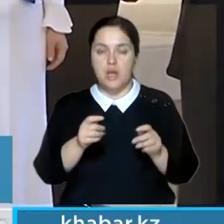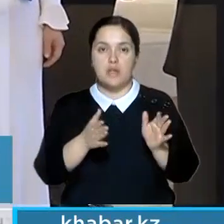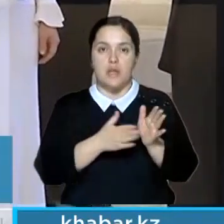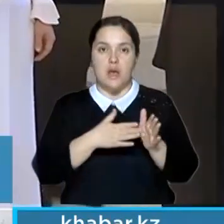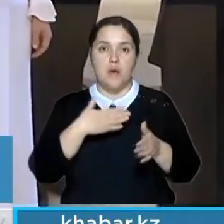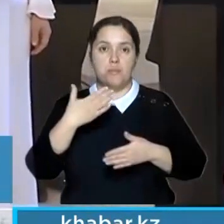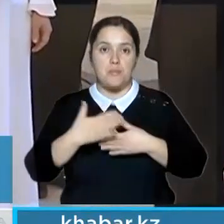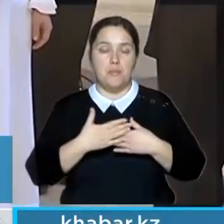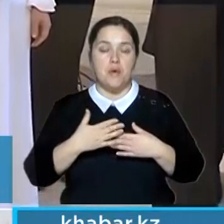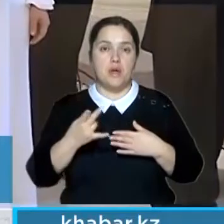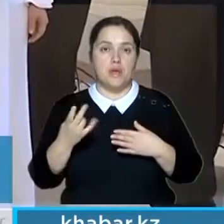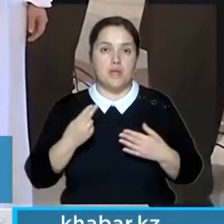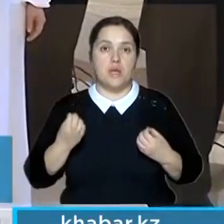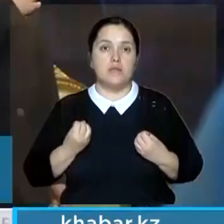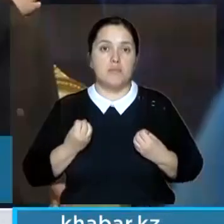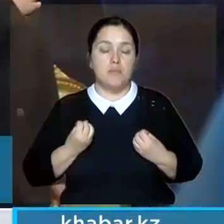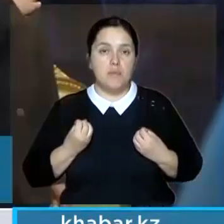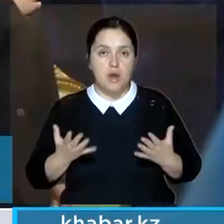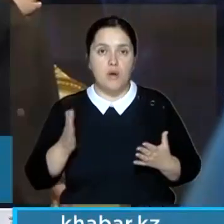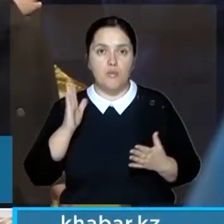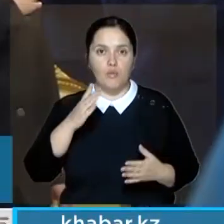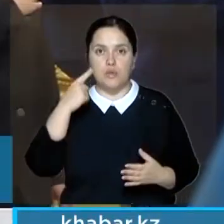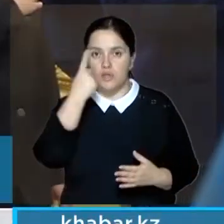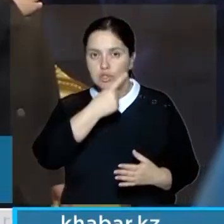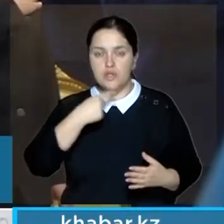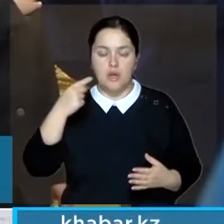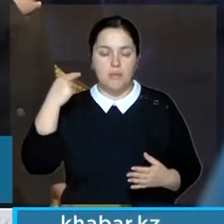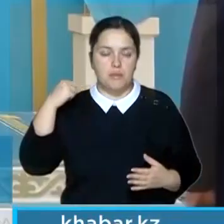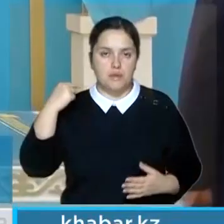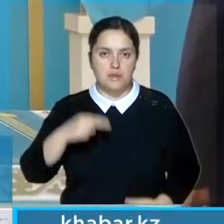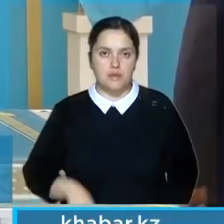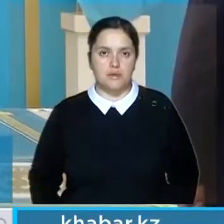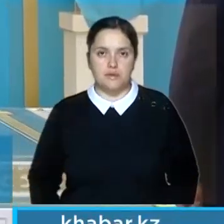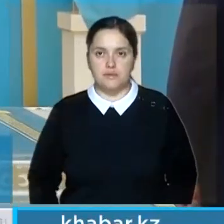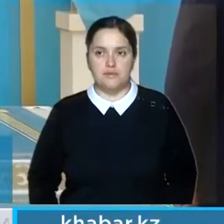преддверии национального праздника Дня Республики будет лично президент страны.